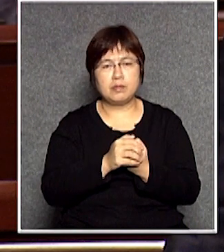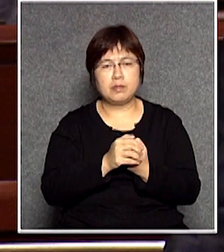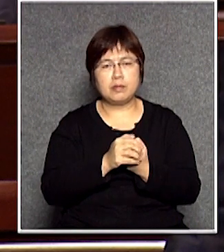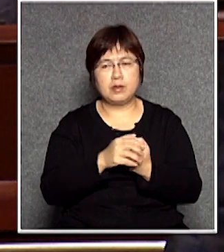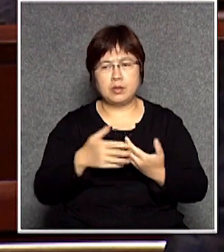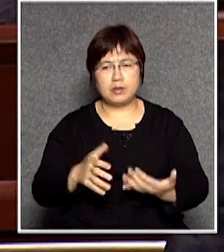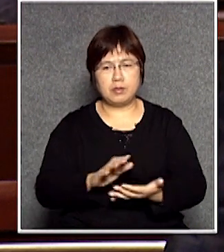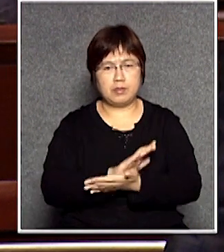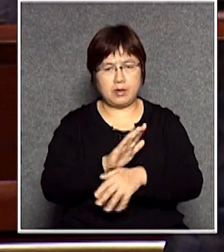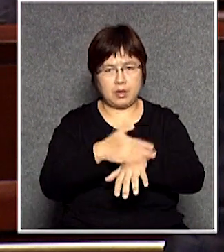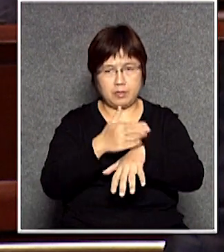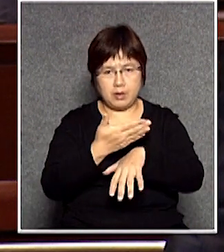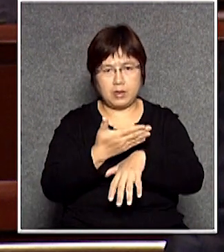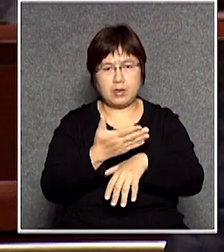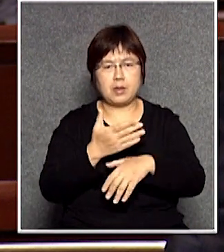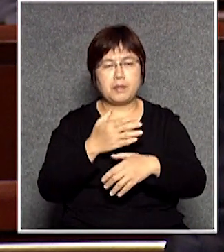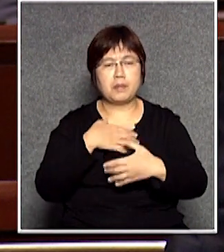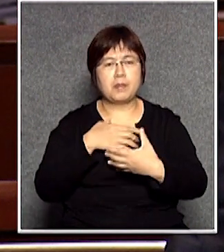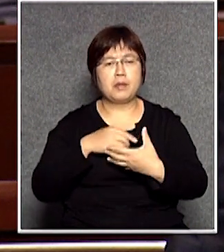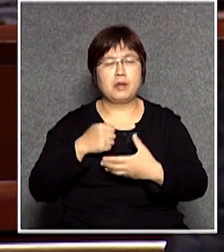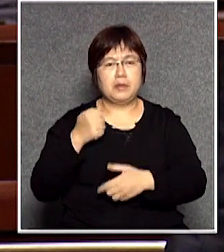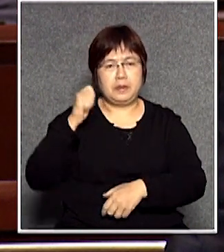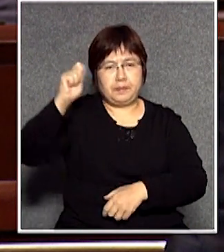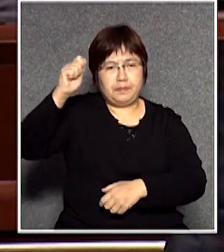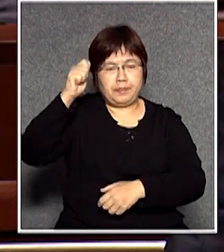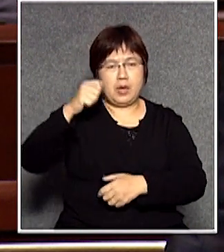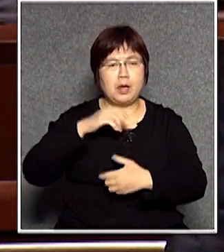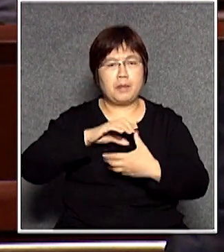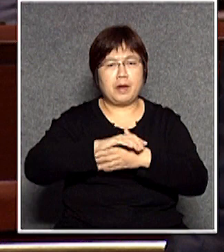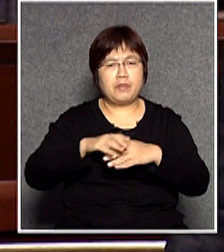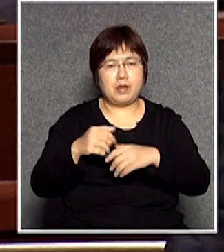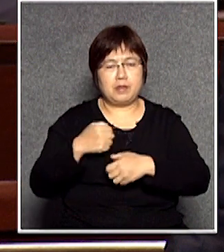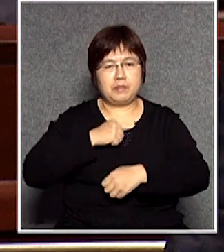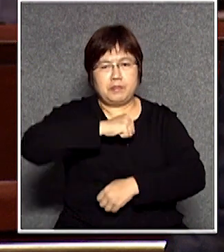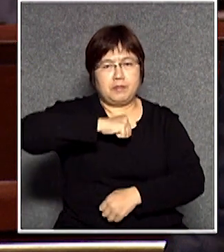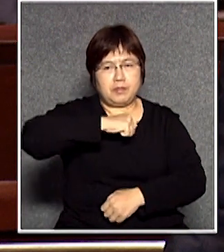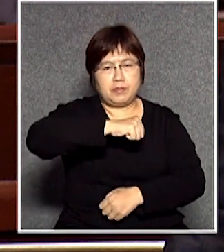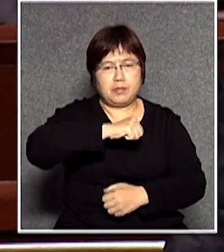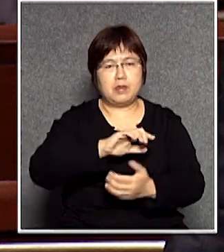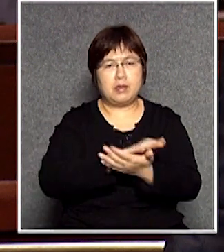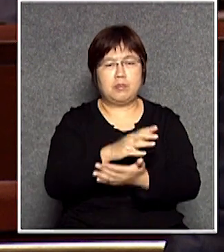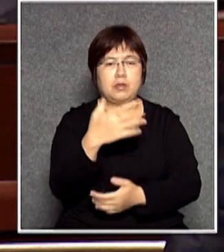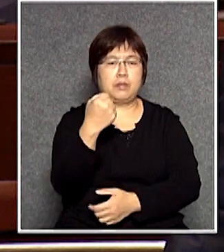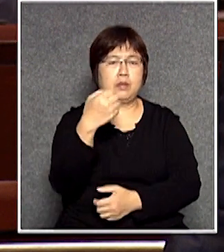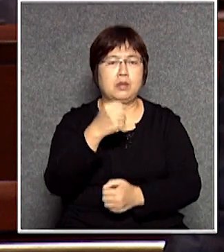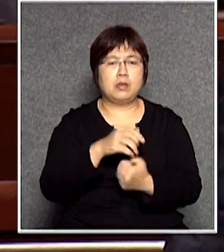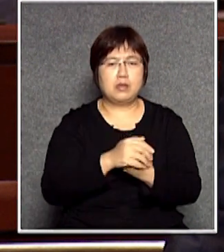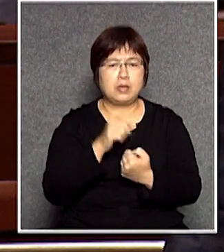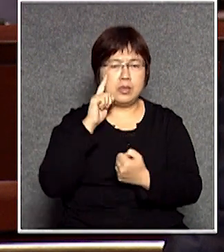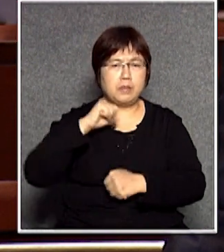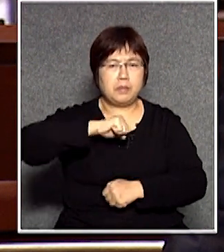今年剛剛是文化大革命的50周年，大家都知道文革十年浩